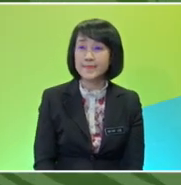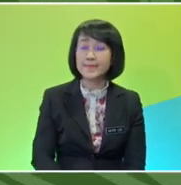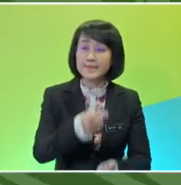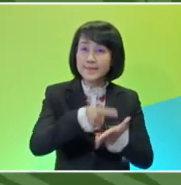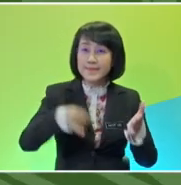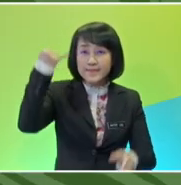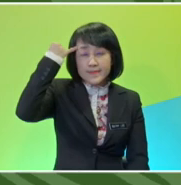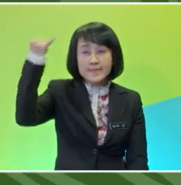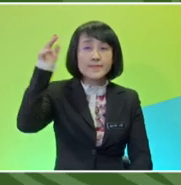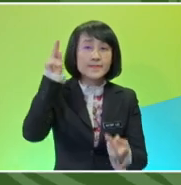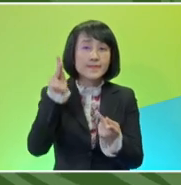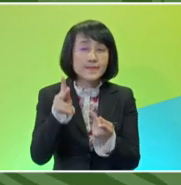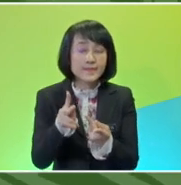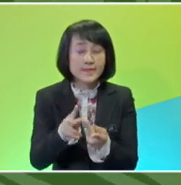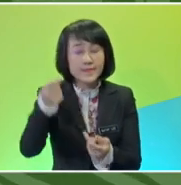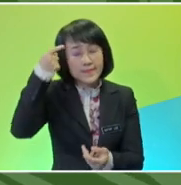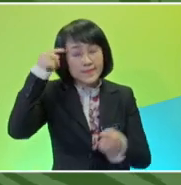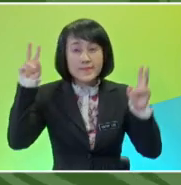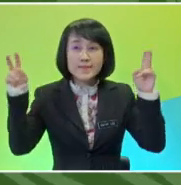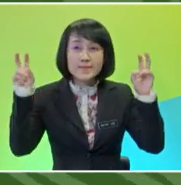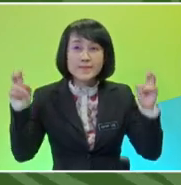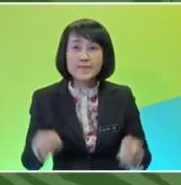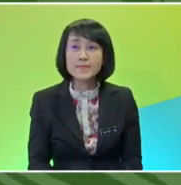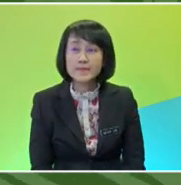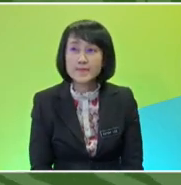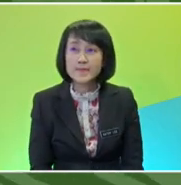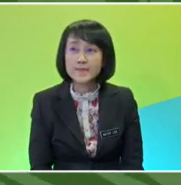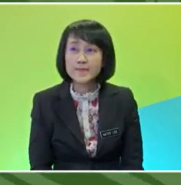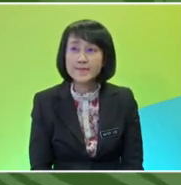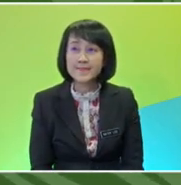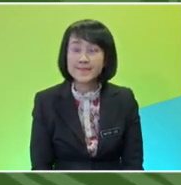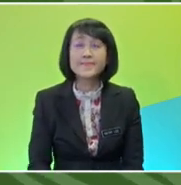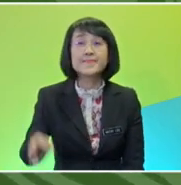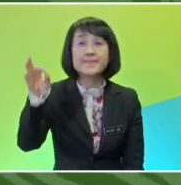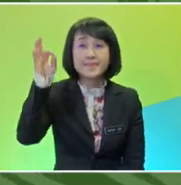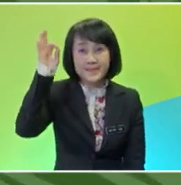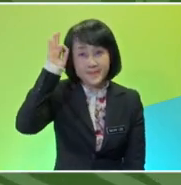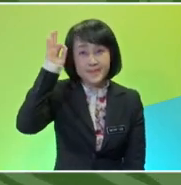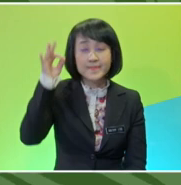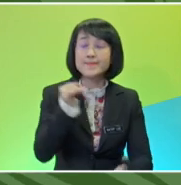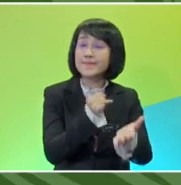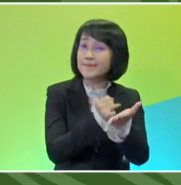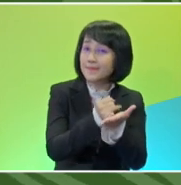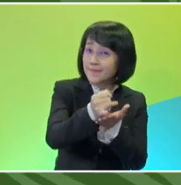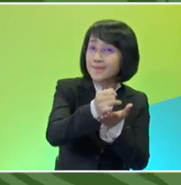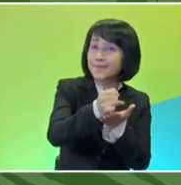sesuai untuk tajuk gambar tadi yang jujur aja